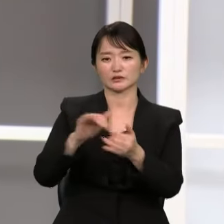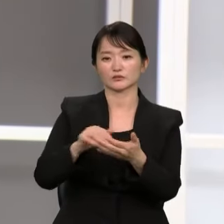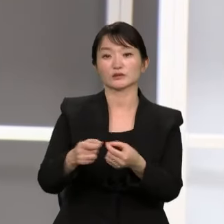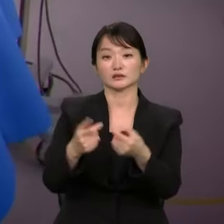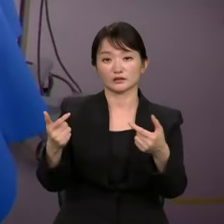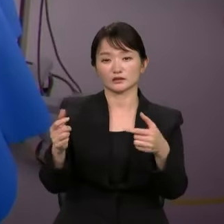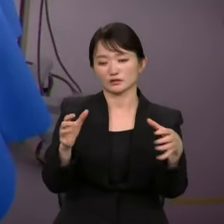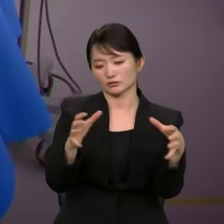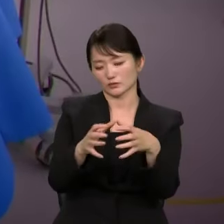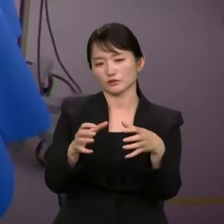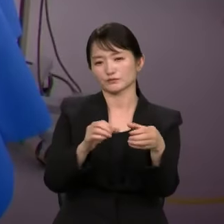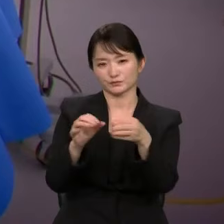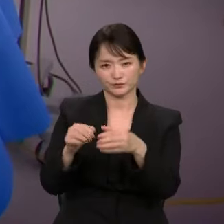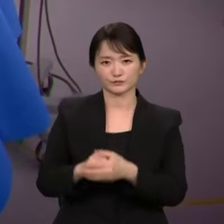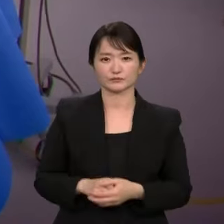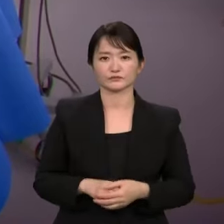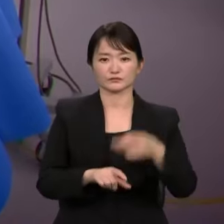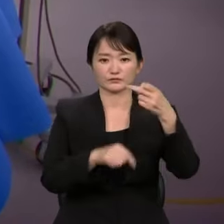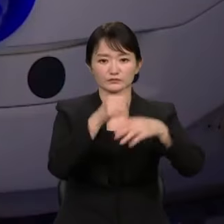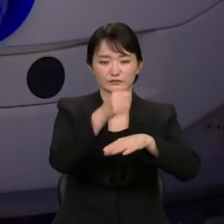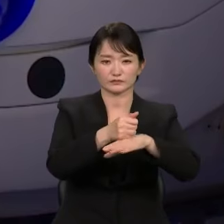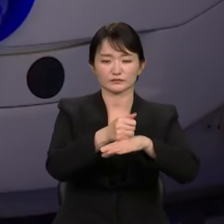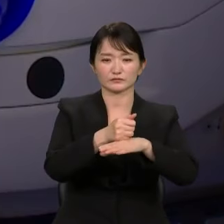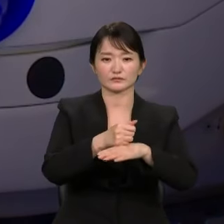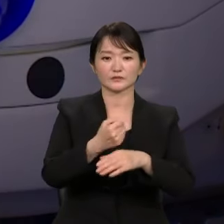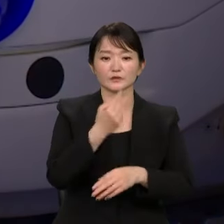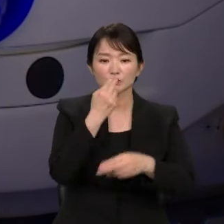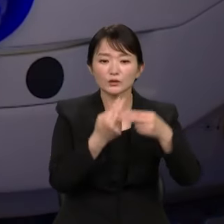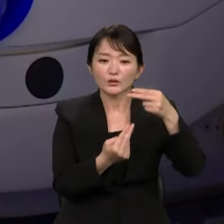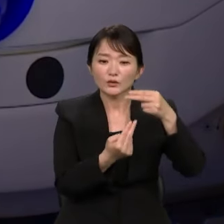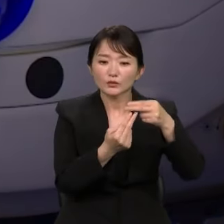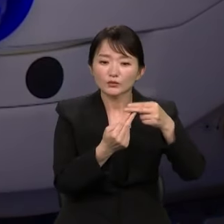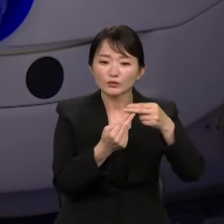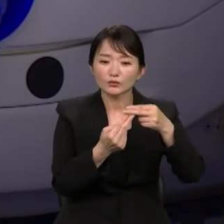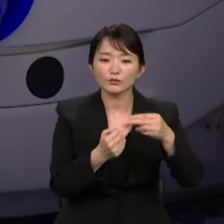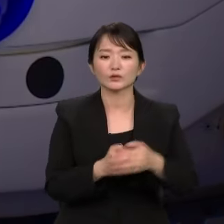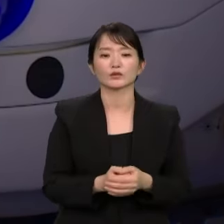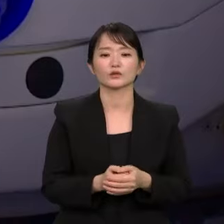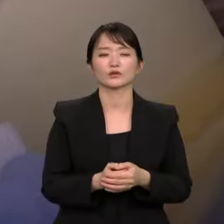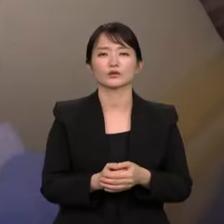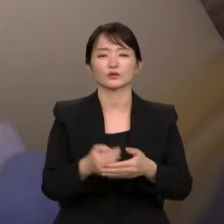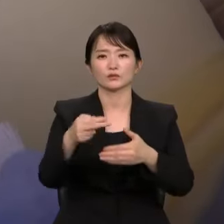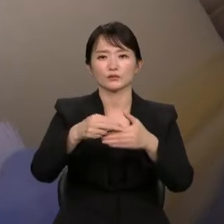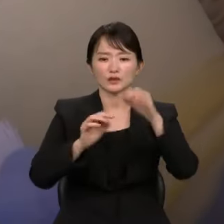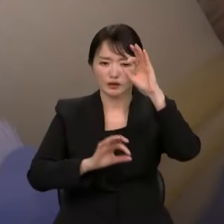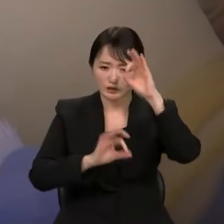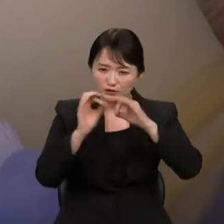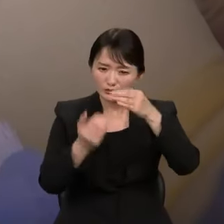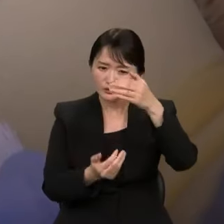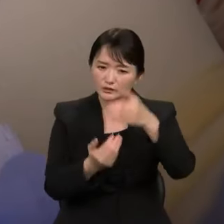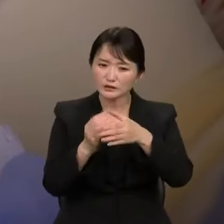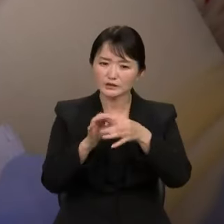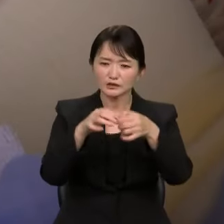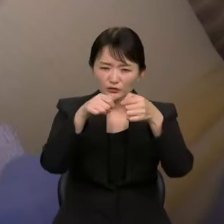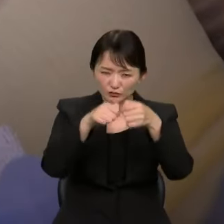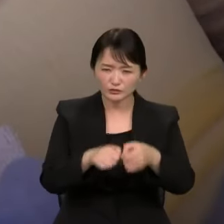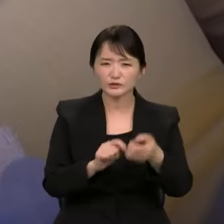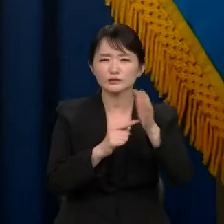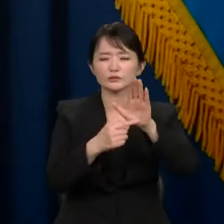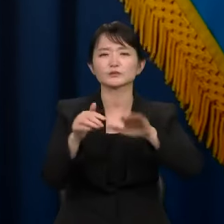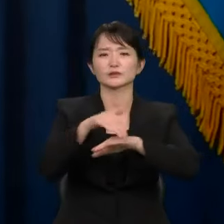논의해왔습니다. 이달 말엔 실손보험 개선과 의료사고 안전망 마련 등을 구체적으로 발표할